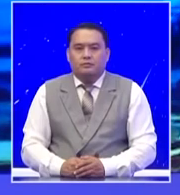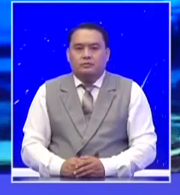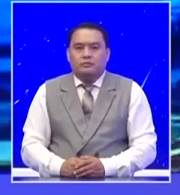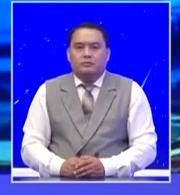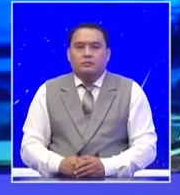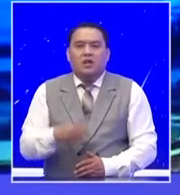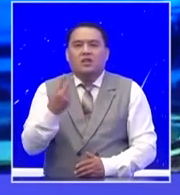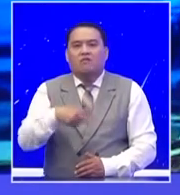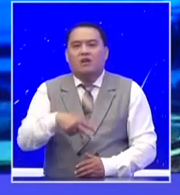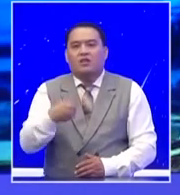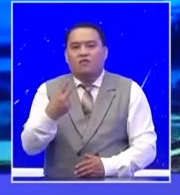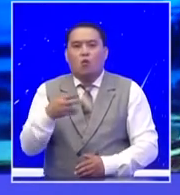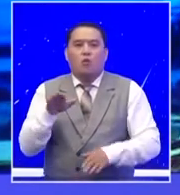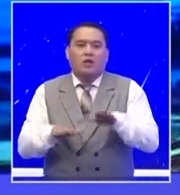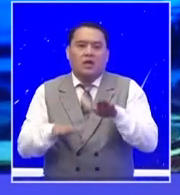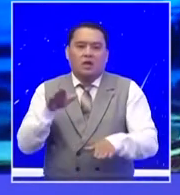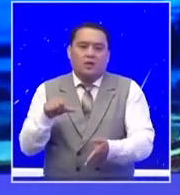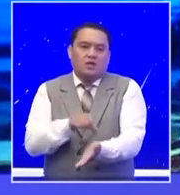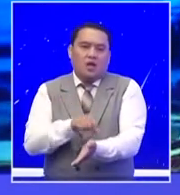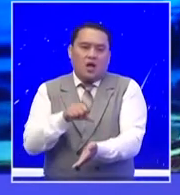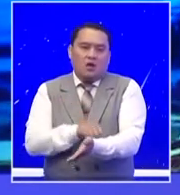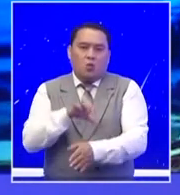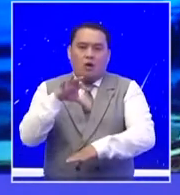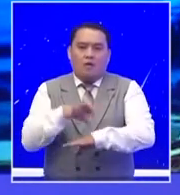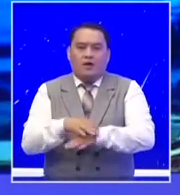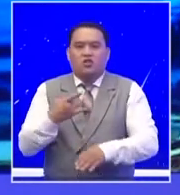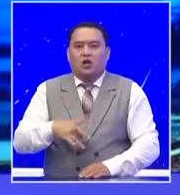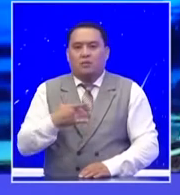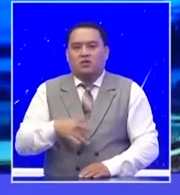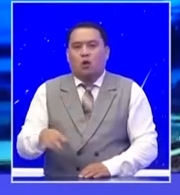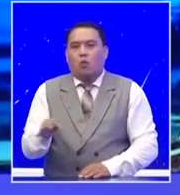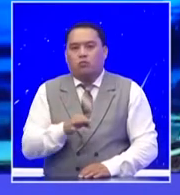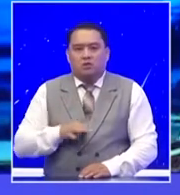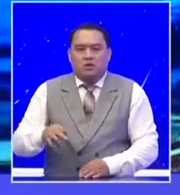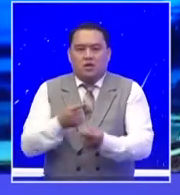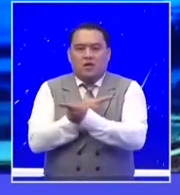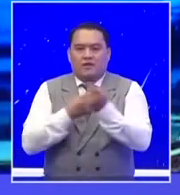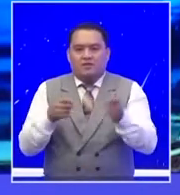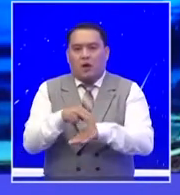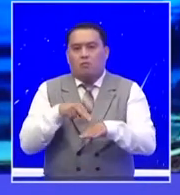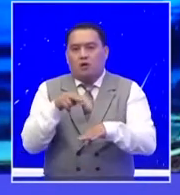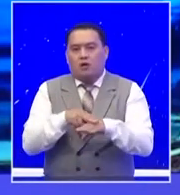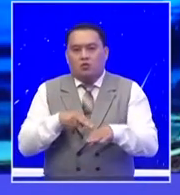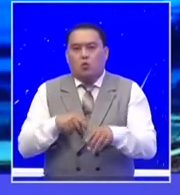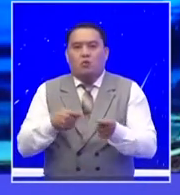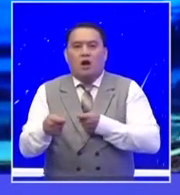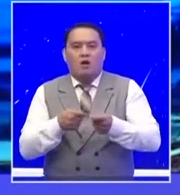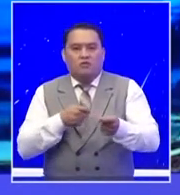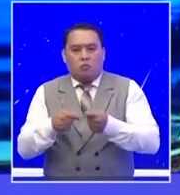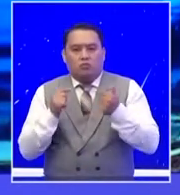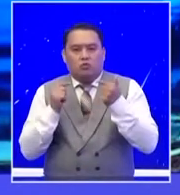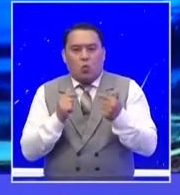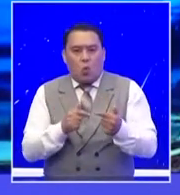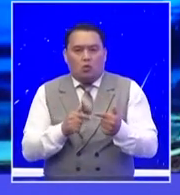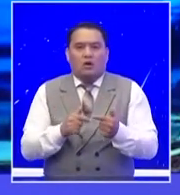Более 22 килограммов наркотиков обнаружено в авто в Жамбылской области. Согласно информации МВД РК, сотрудники управления по